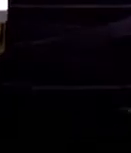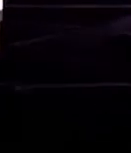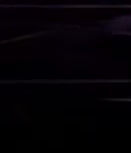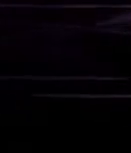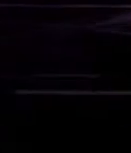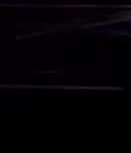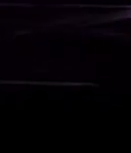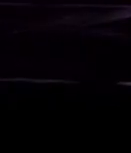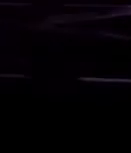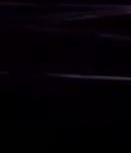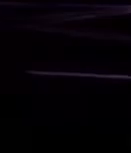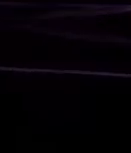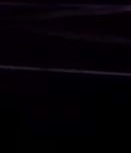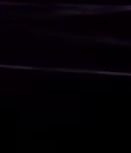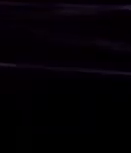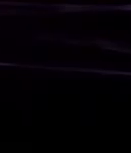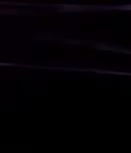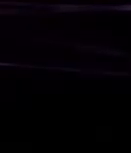Labbaik